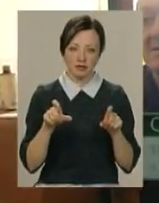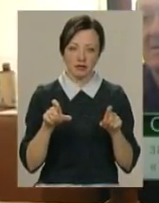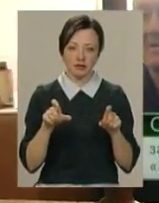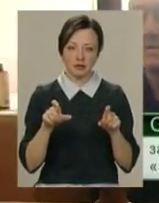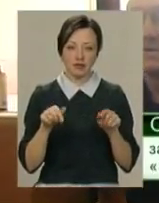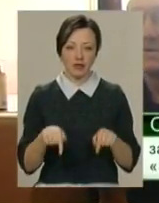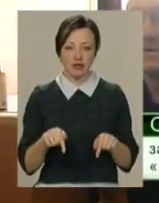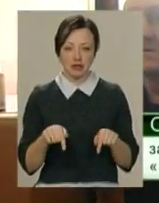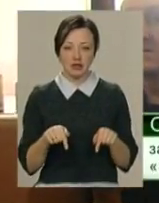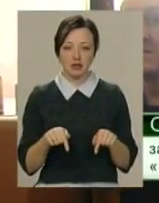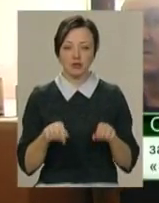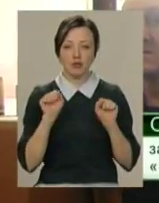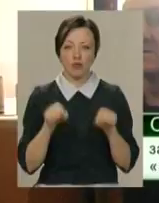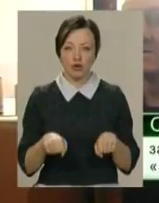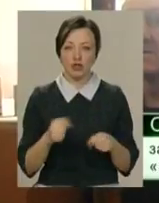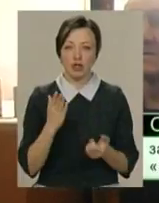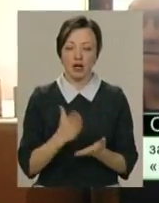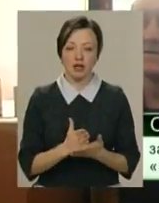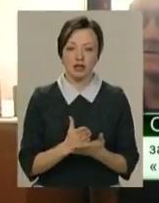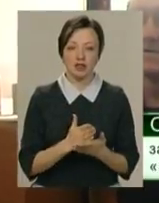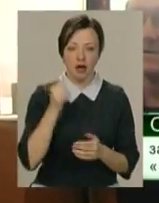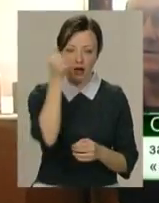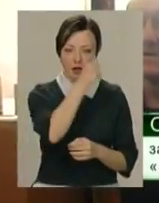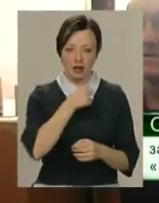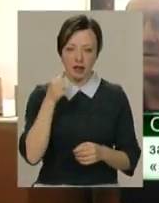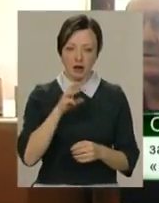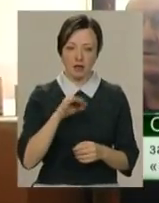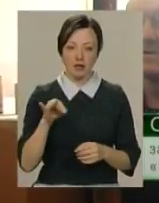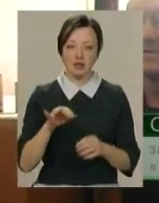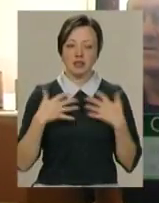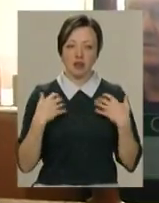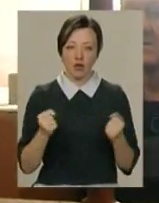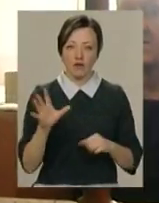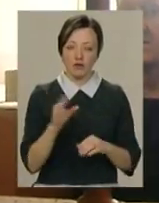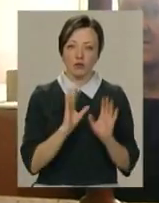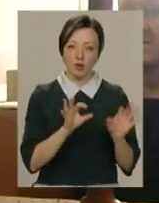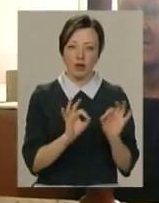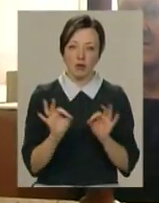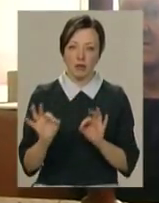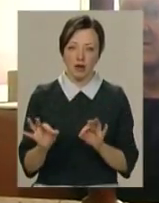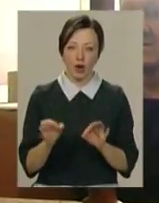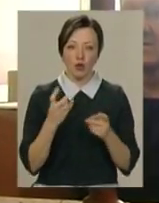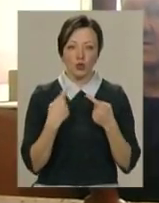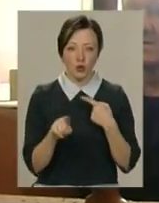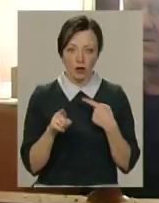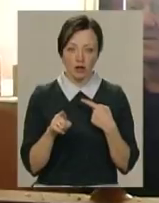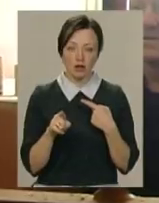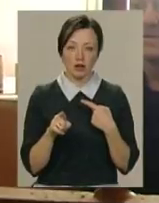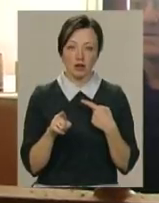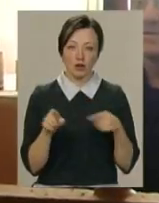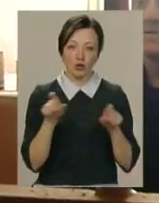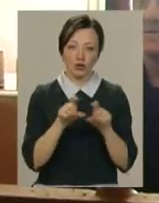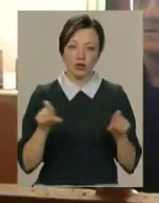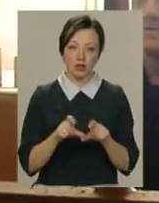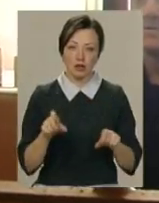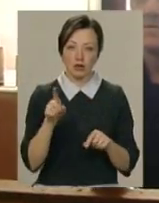То тут можна знаходитися роками, і з здоров'ям буде все нормально. Но в інших